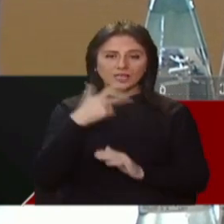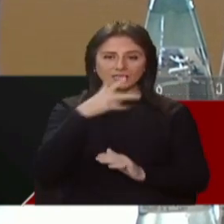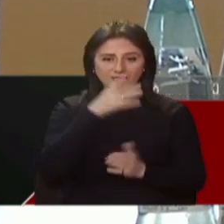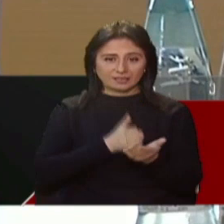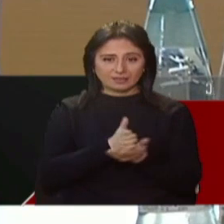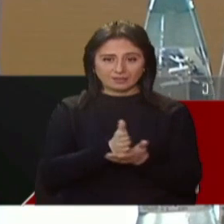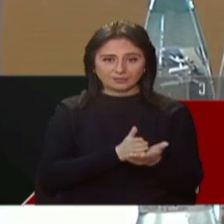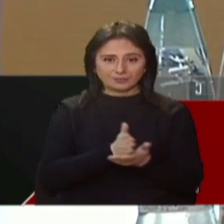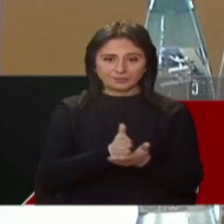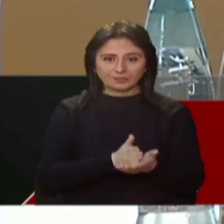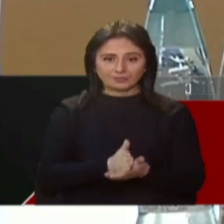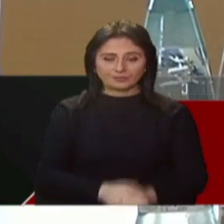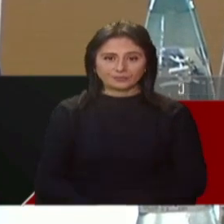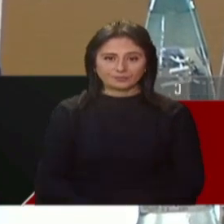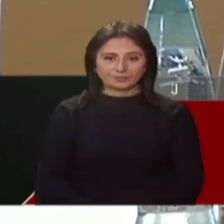წლისთავს.